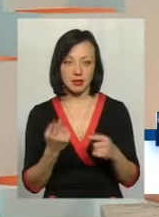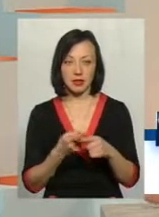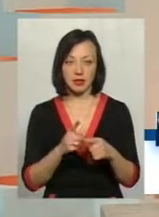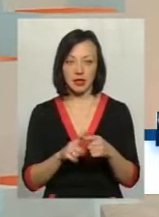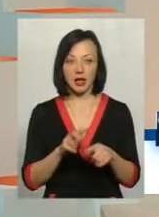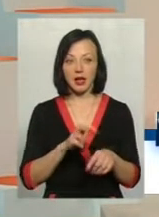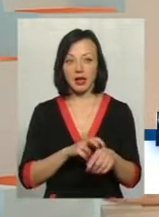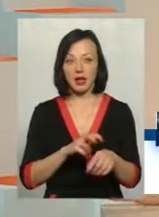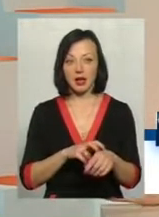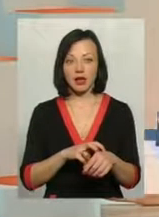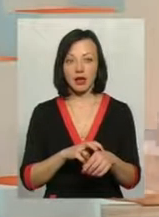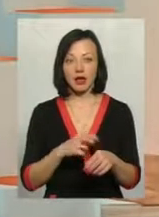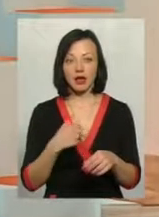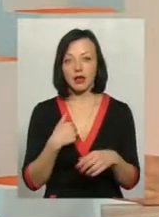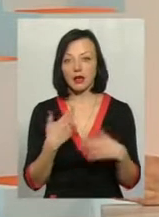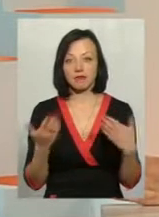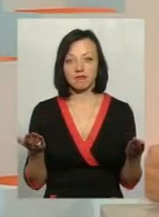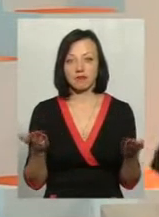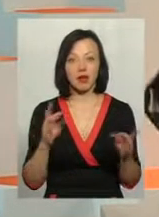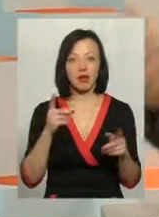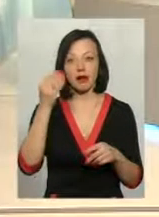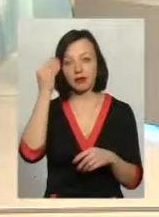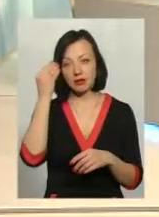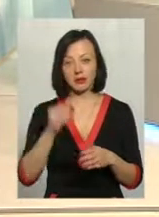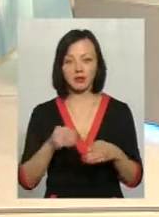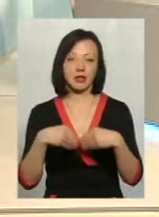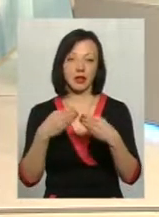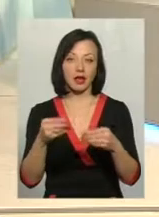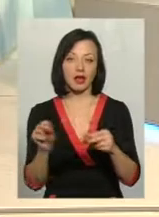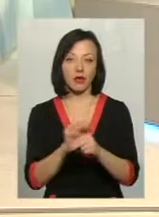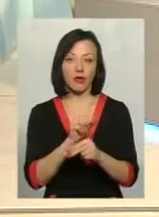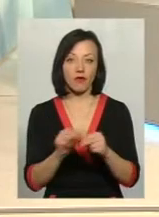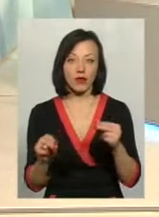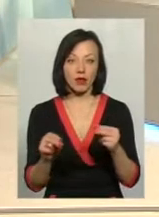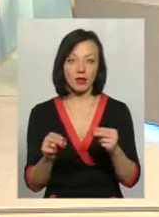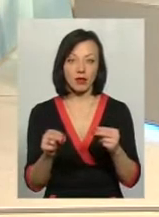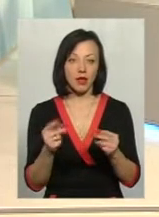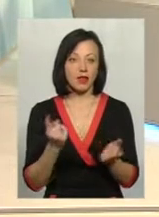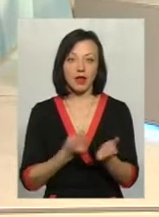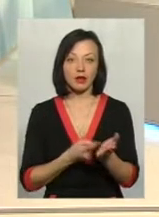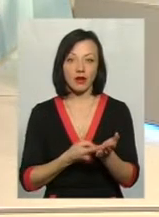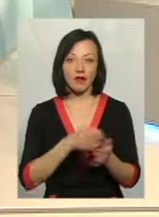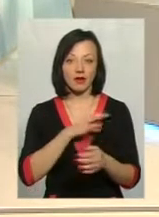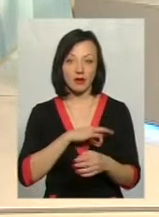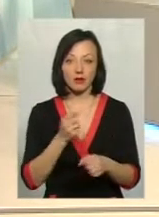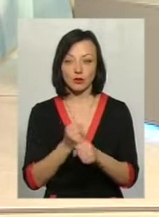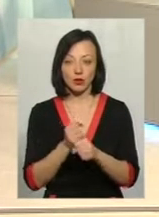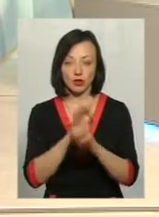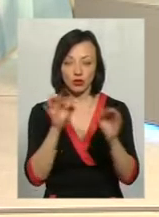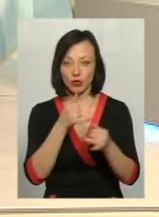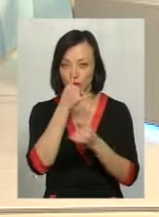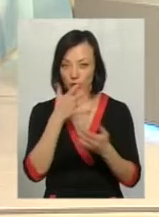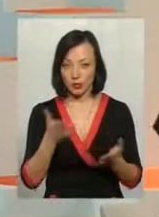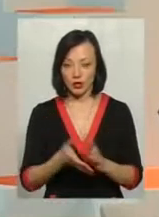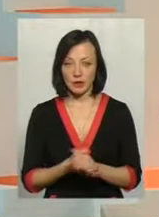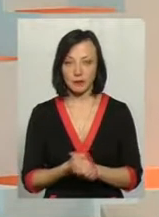зараз лікар, я художник, я так віжу. Так от він призначає вам лікування з недоведеною ефективністю, ви з тим зробити нічого не